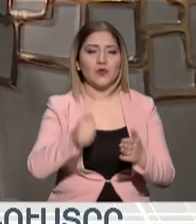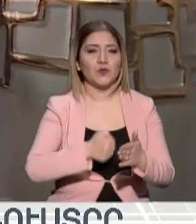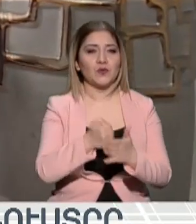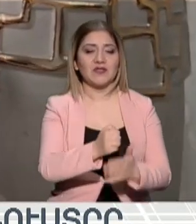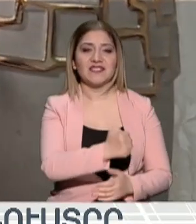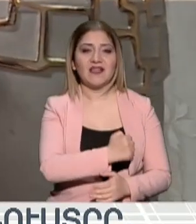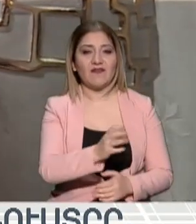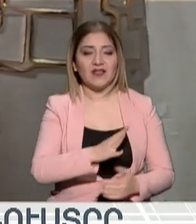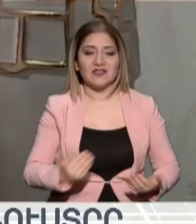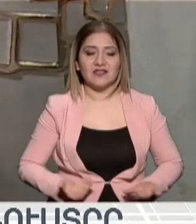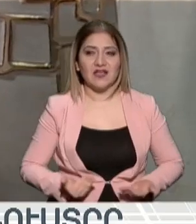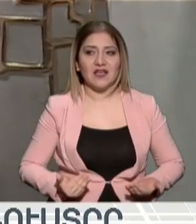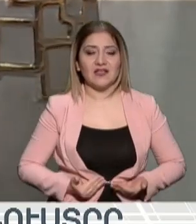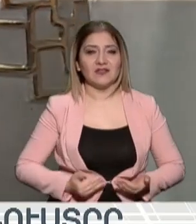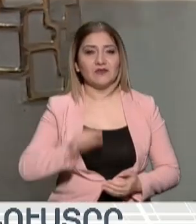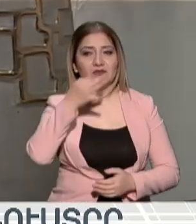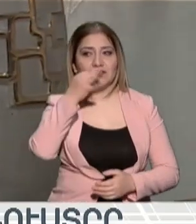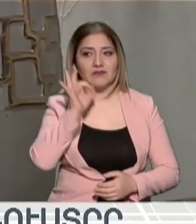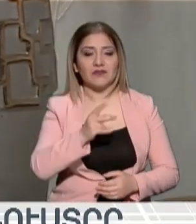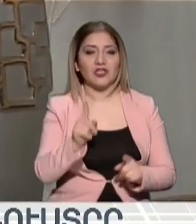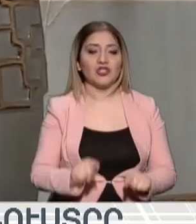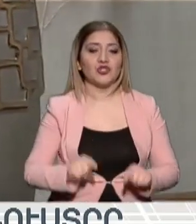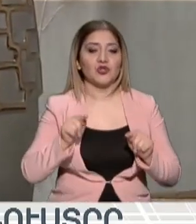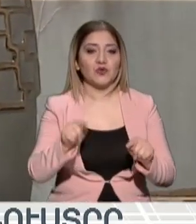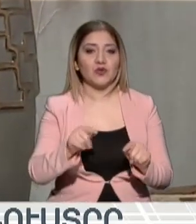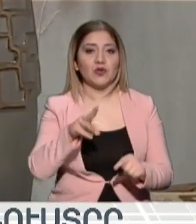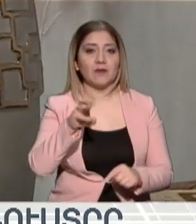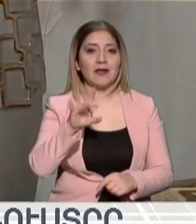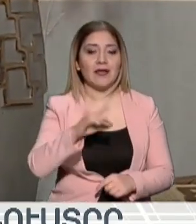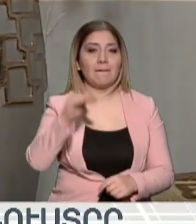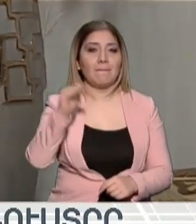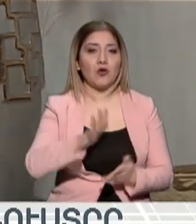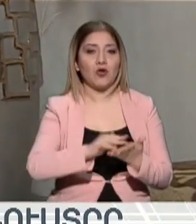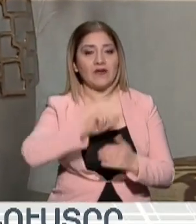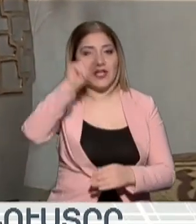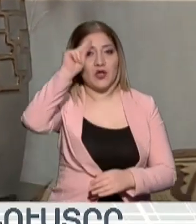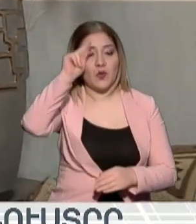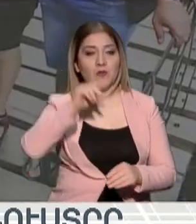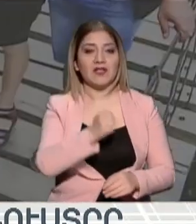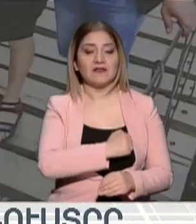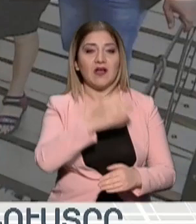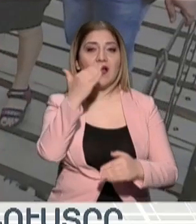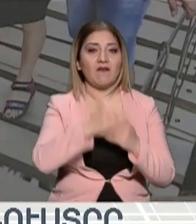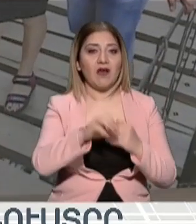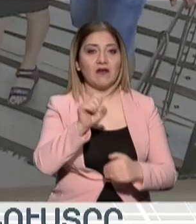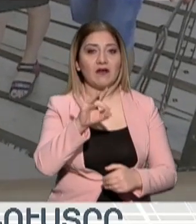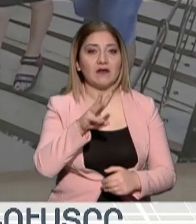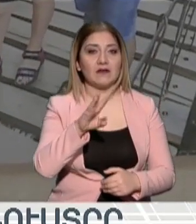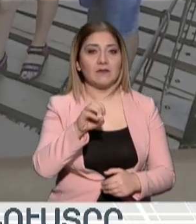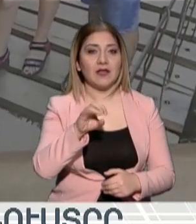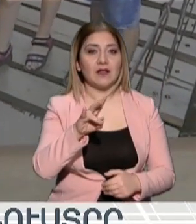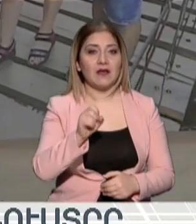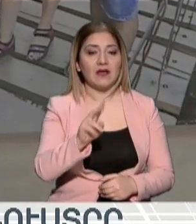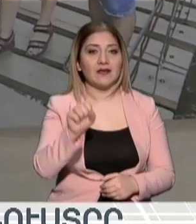Նարինեն։ Զինվորական կյանքում կոփվելու համար նա խնդրումվել է փոքր մհեր կրթահամալիր, այնուհետև ավարտել Արմենակ